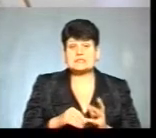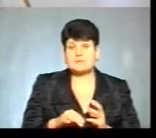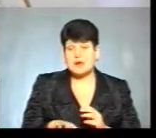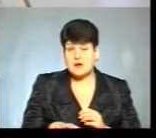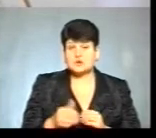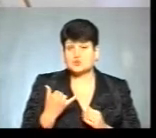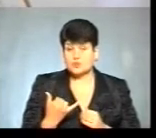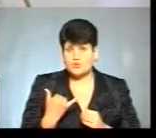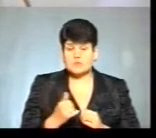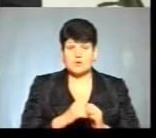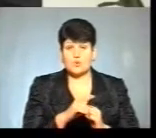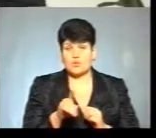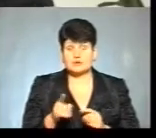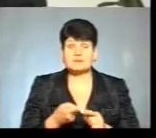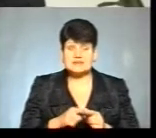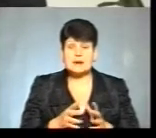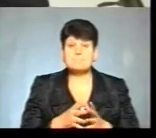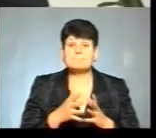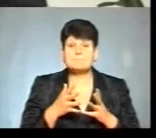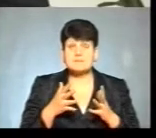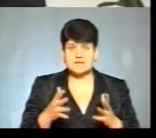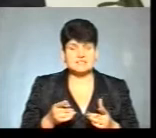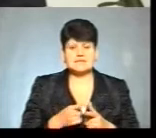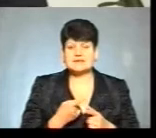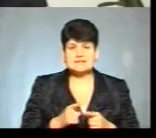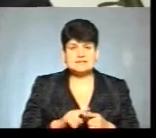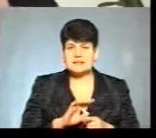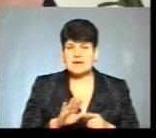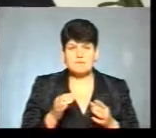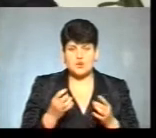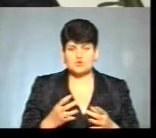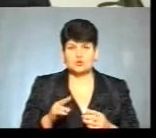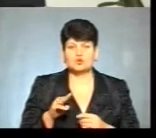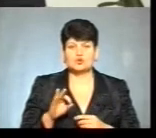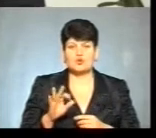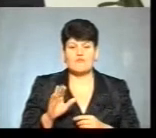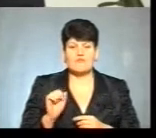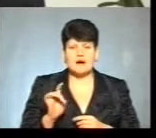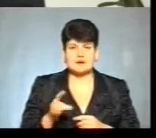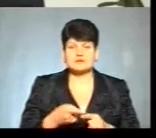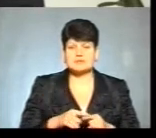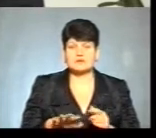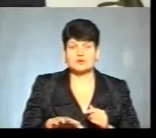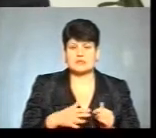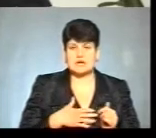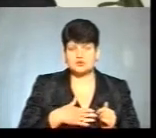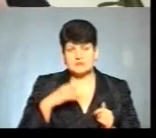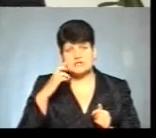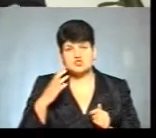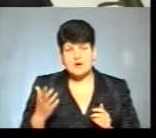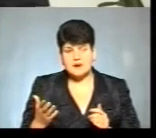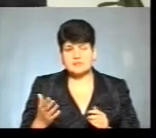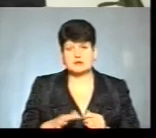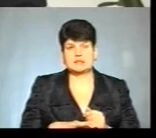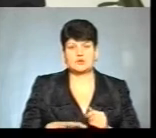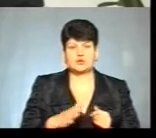для кожного з нас – це щось більше. Так? Це не є просто товар. Земля – це на території нашої держави. От, і